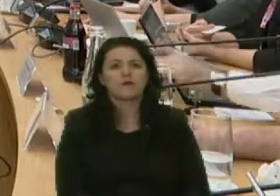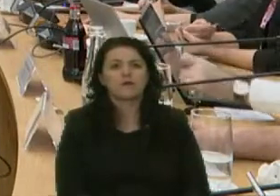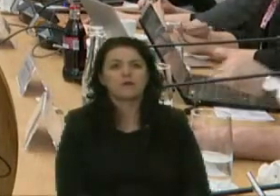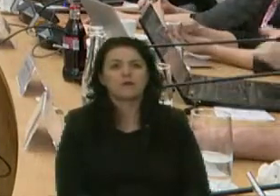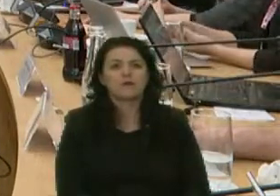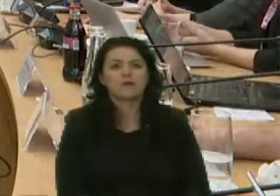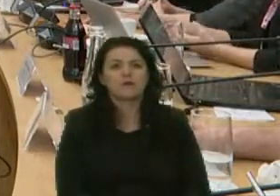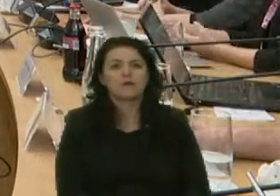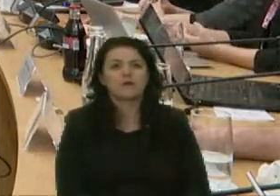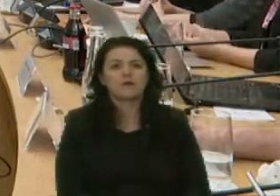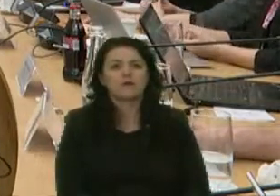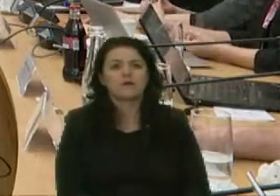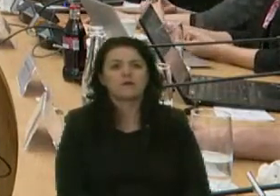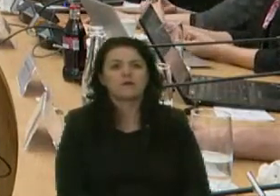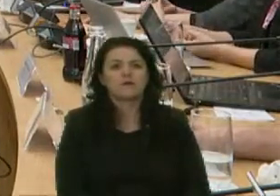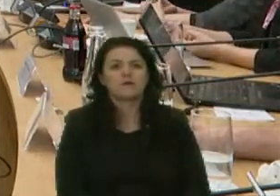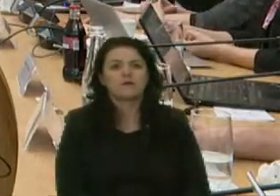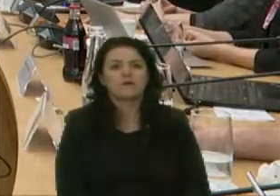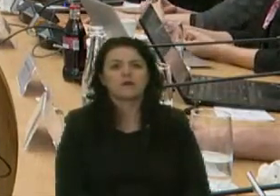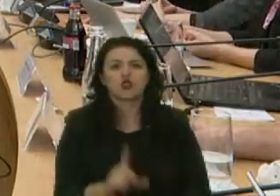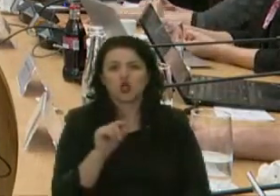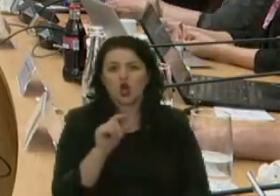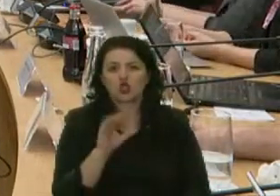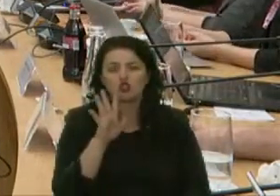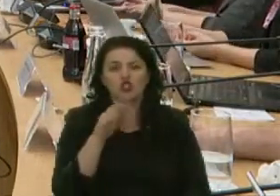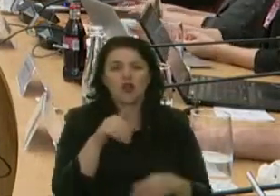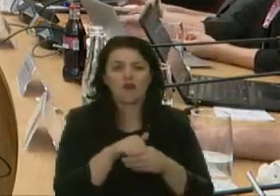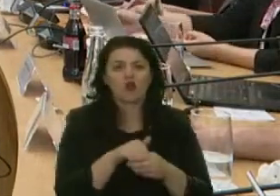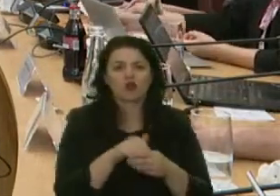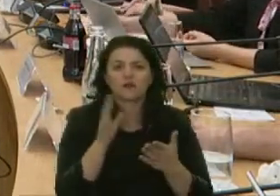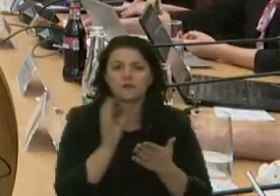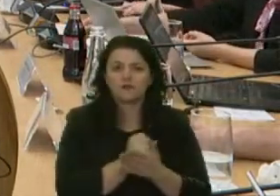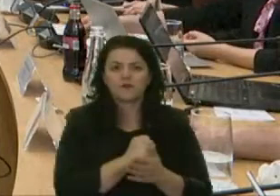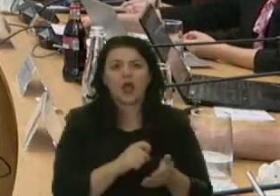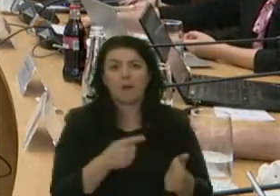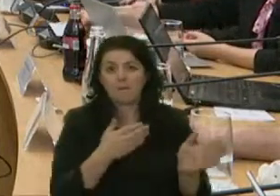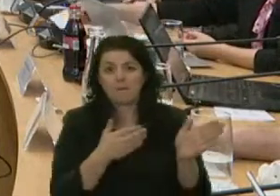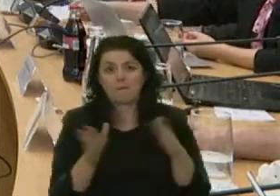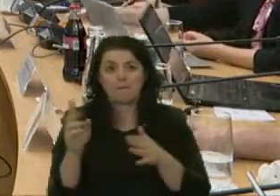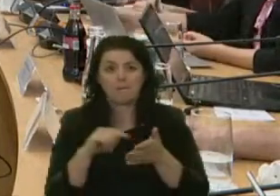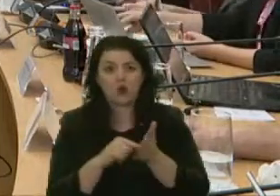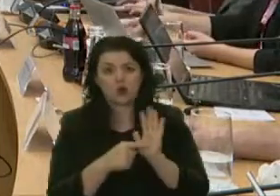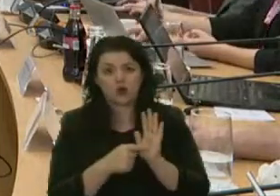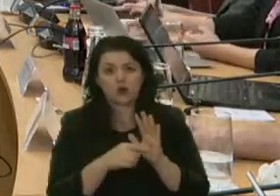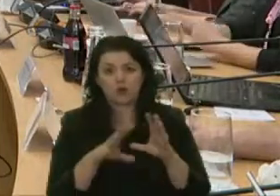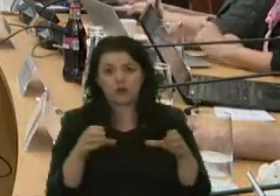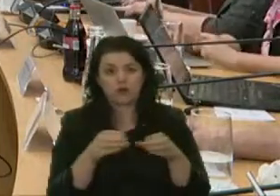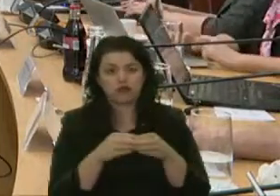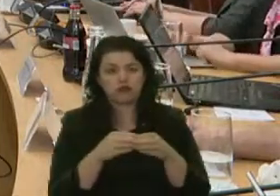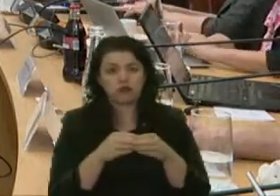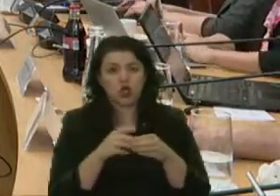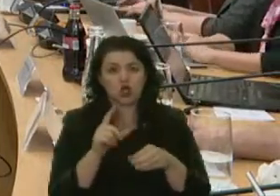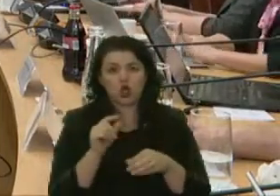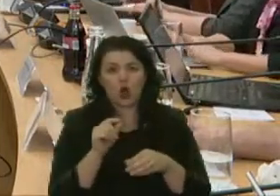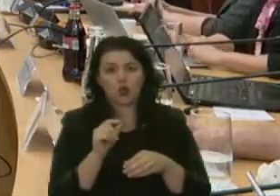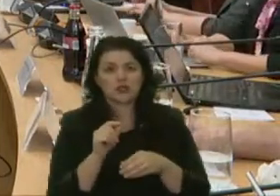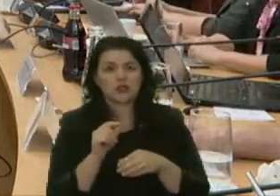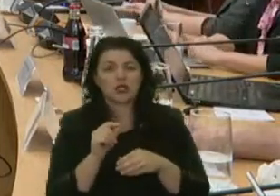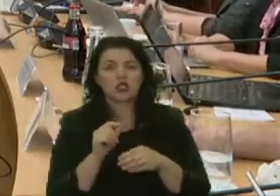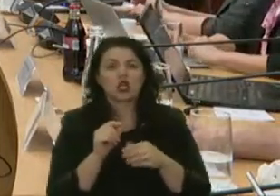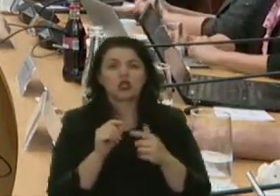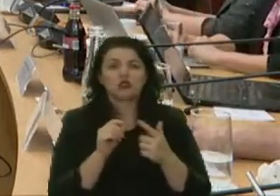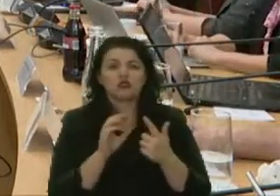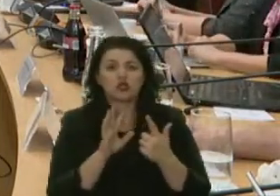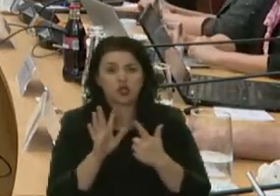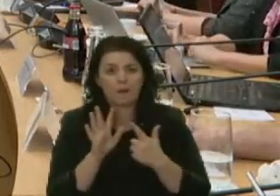39a 25 de voturi Proiectul a trecut începând cu punctul 39b vum de ședință este de 27